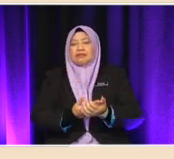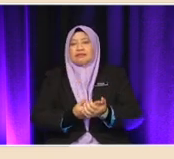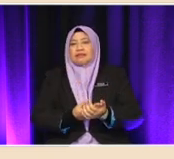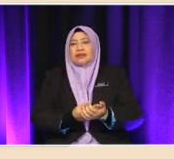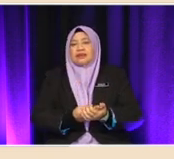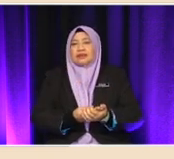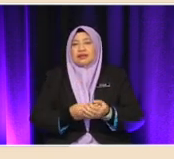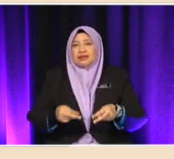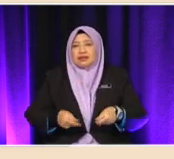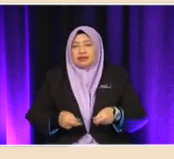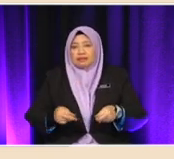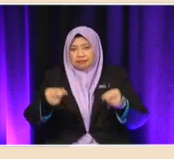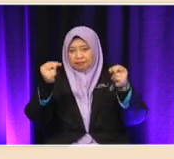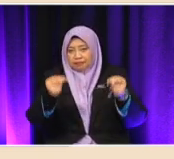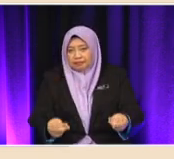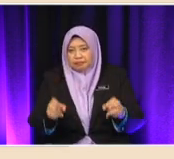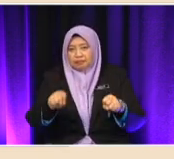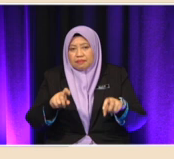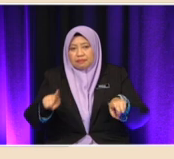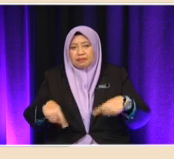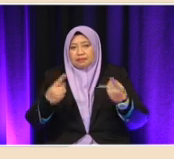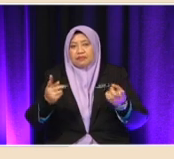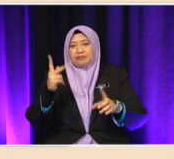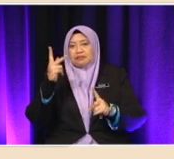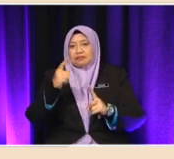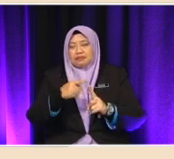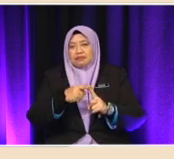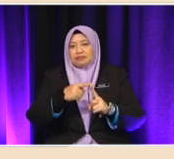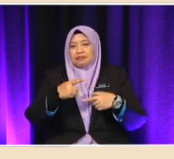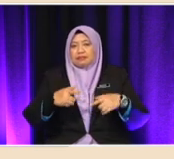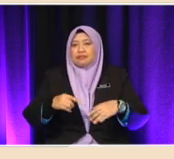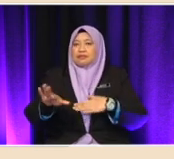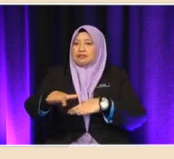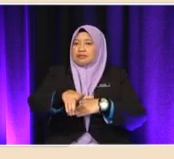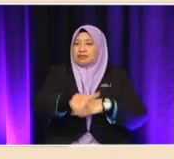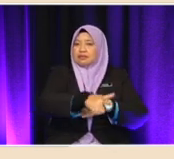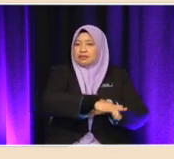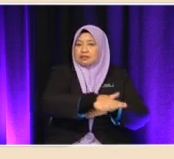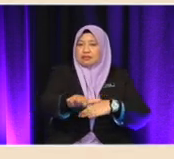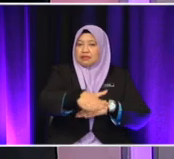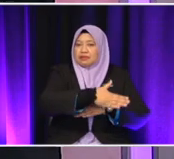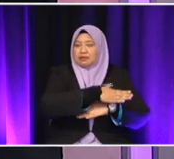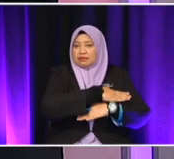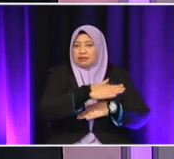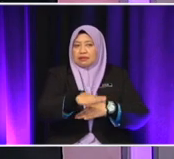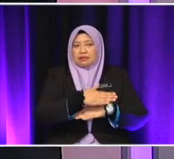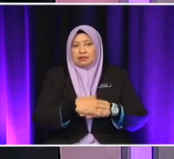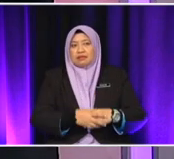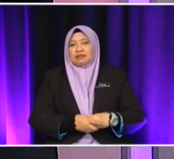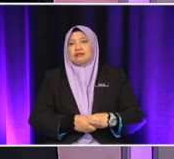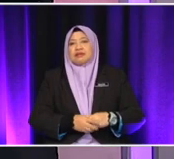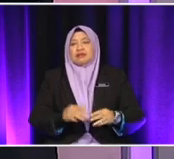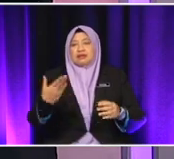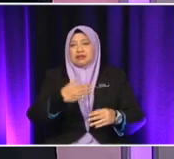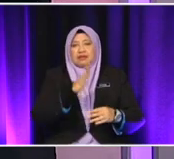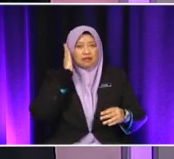pergi ke laut menangkap ikan nih ikan di pasaran tidak ada masalah harga cukuplah